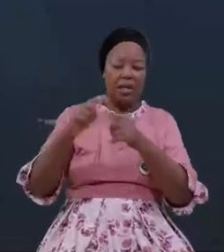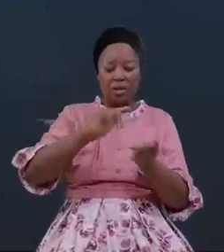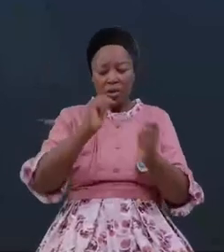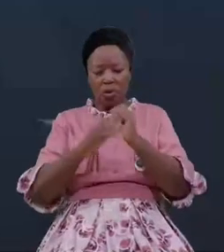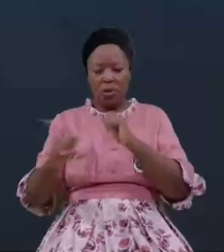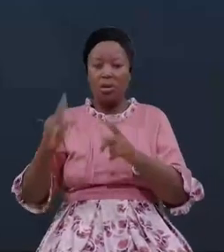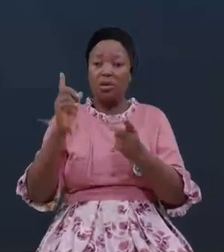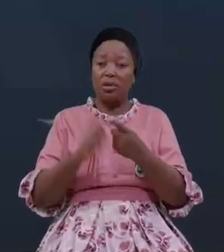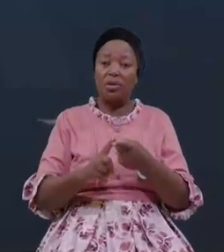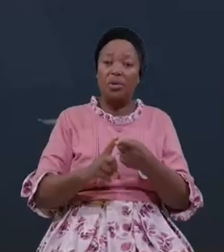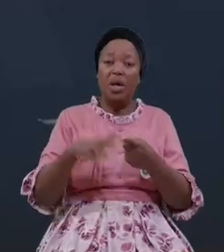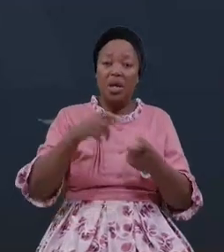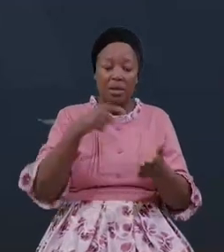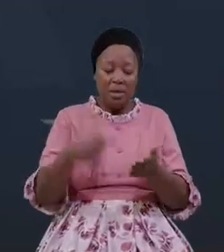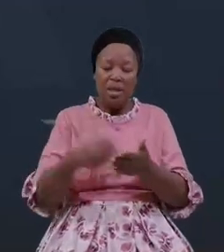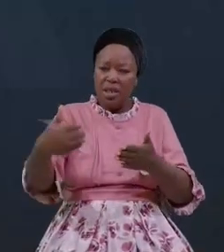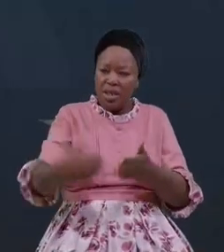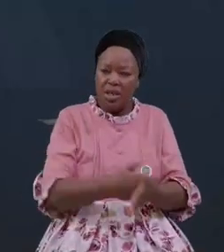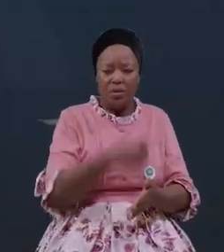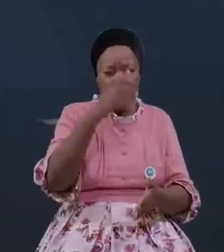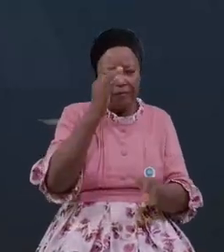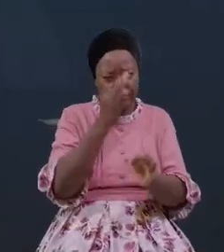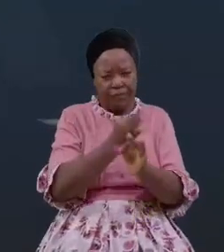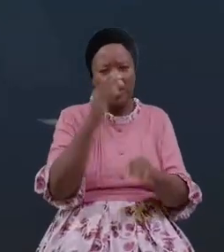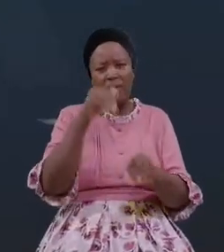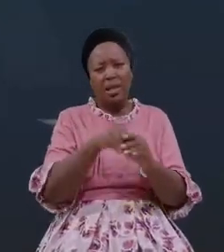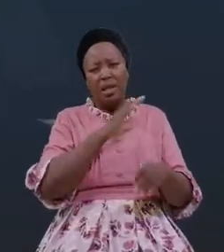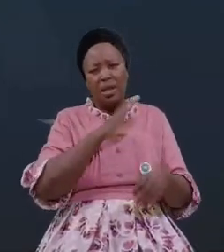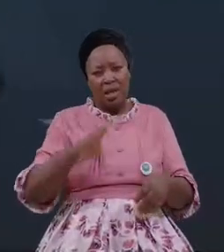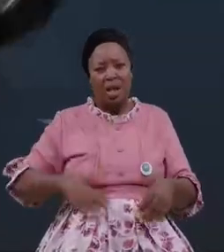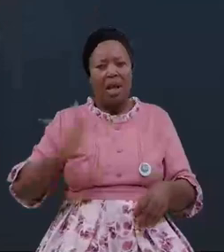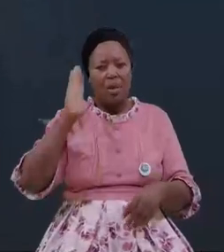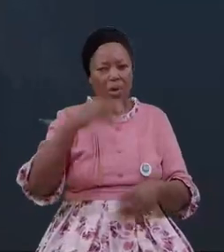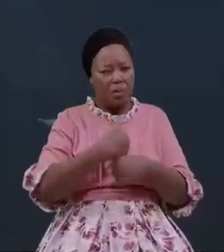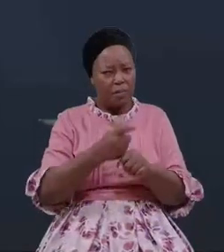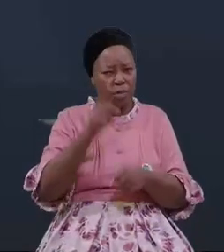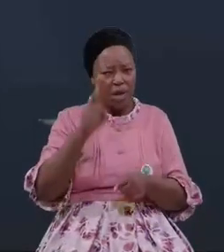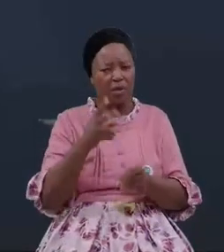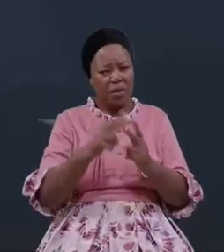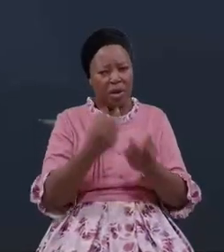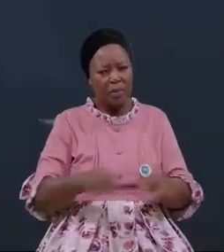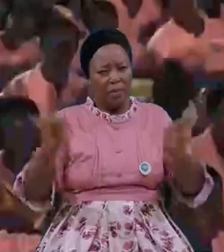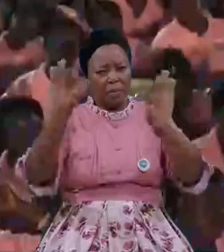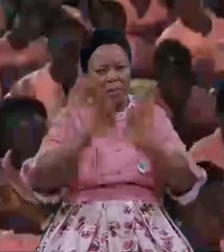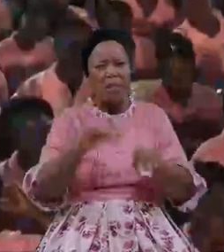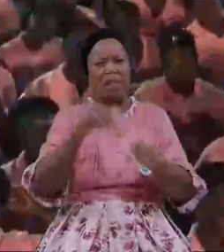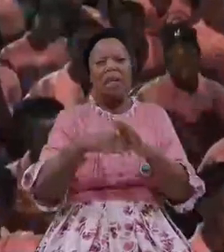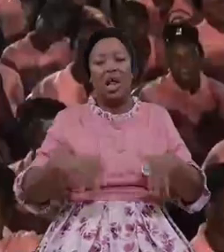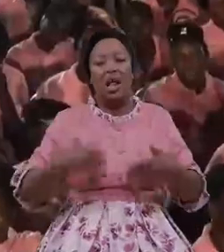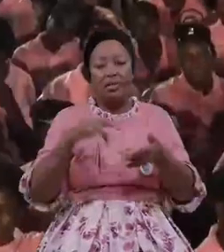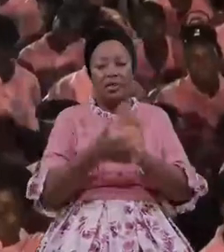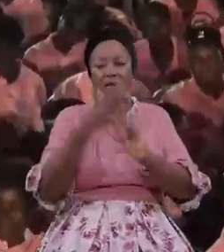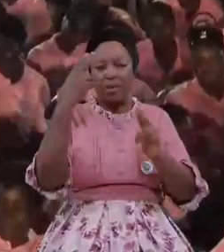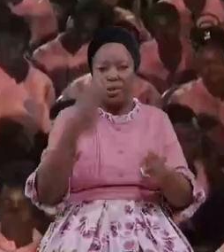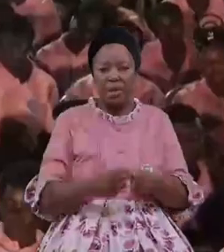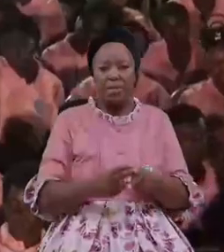tourner vers le Seigneur avec la foi en Christ cela fera de vous une personne important dans